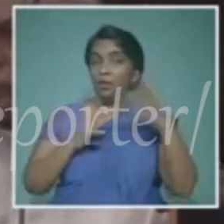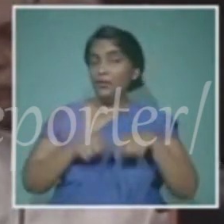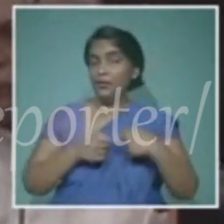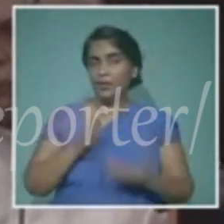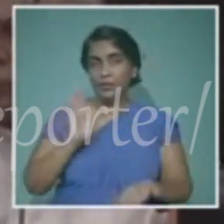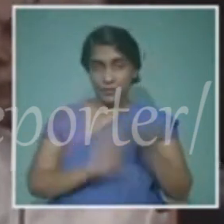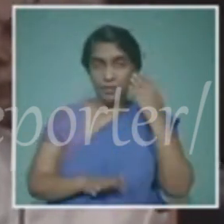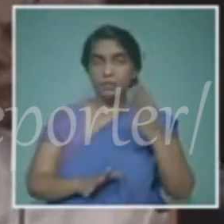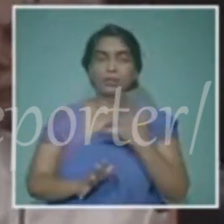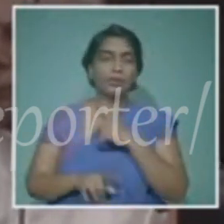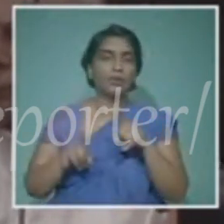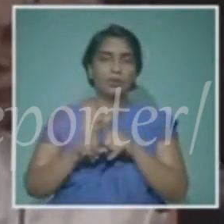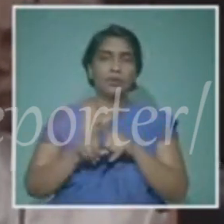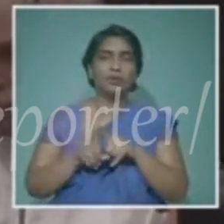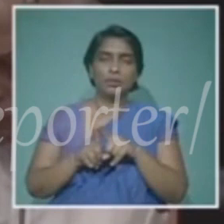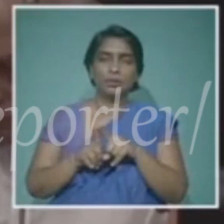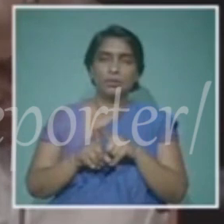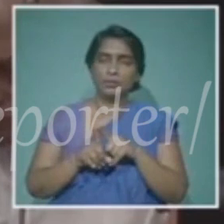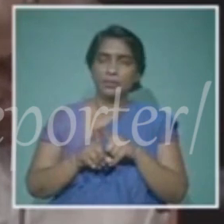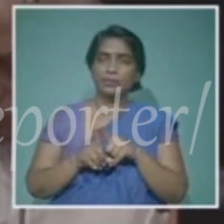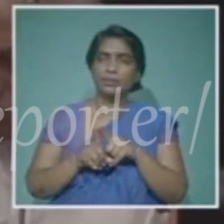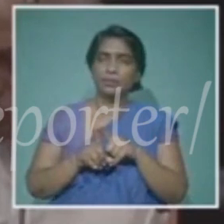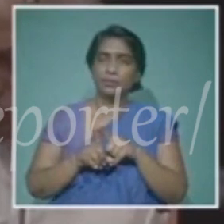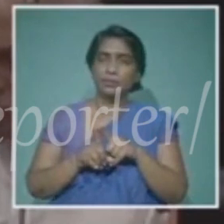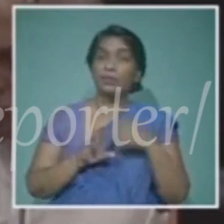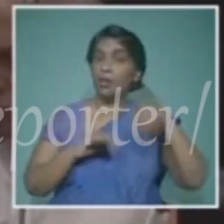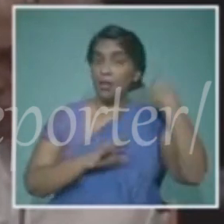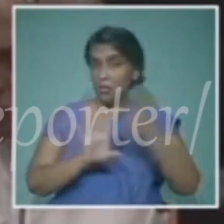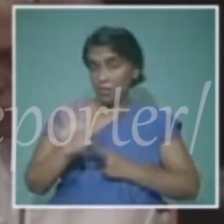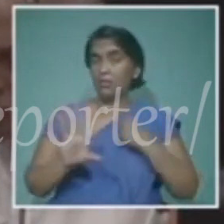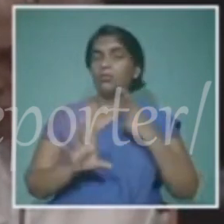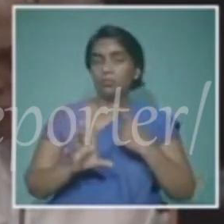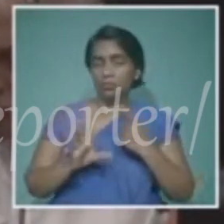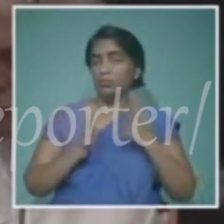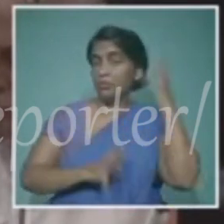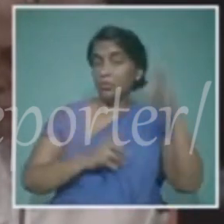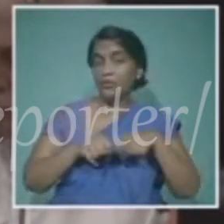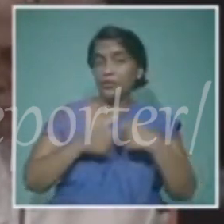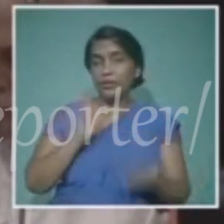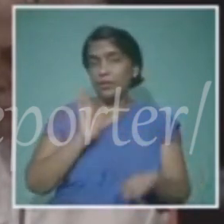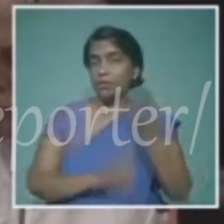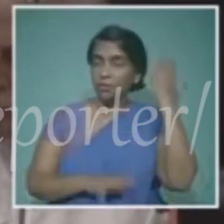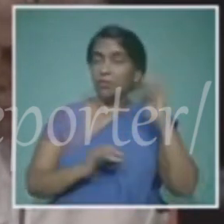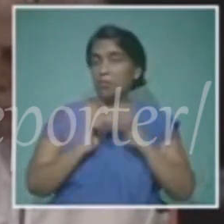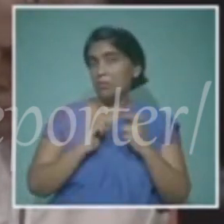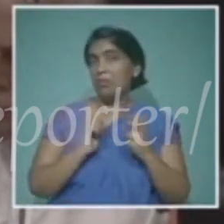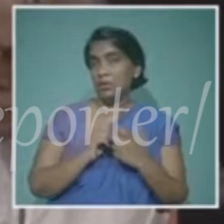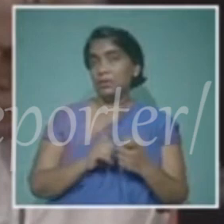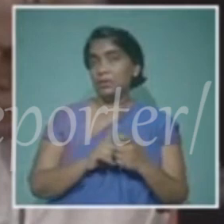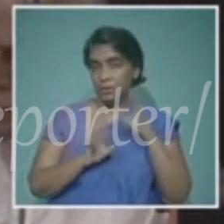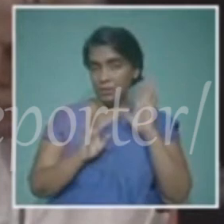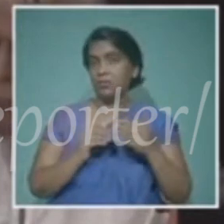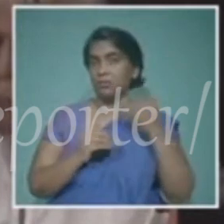උද්ධමනය global inflation is going to hit us all of us next year. ඉන්ධන මිල ඉහළ යෑම පාරිභෝගිකයන් දරාගතේ